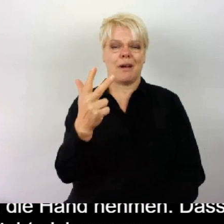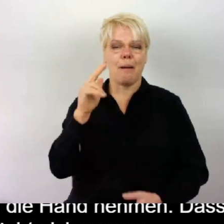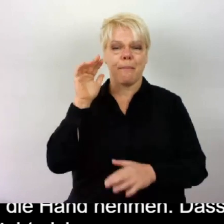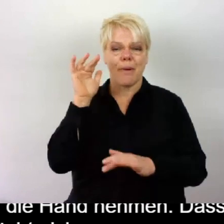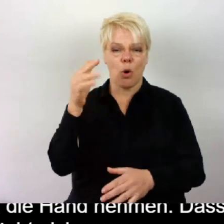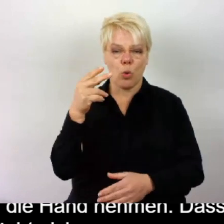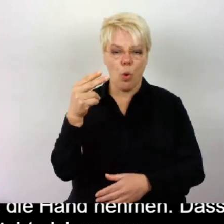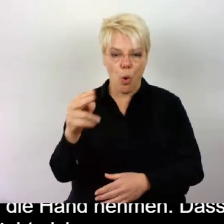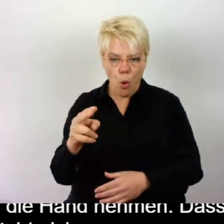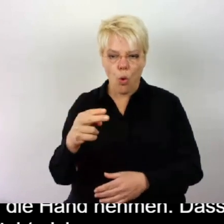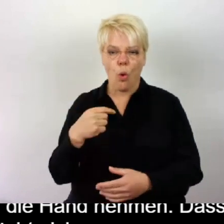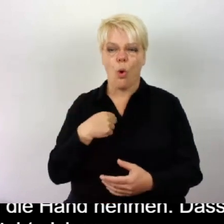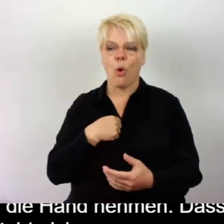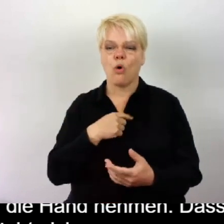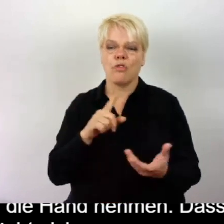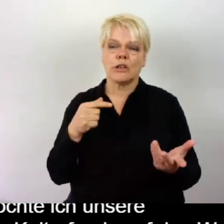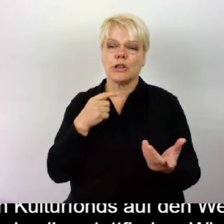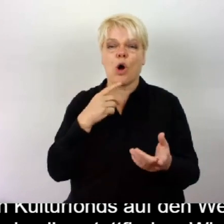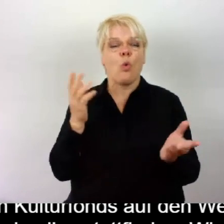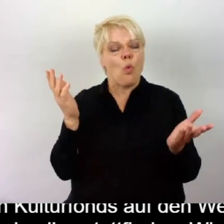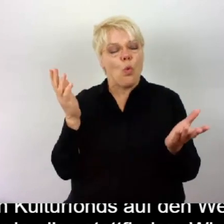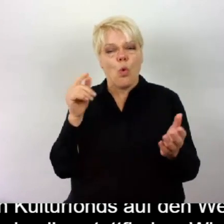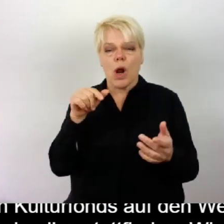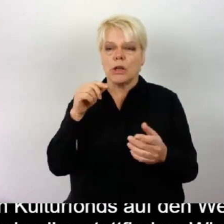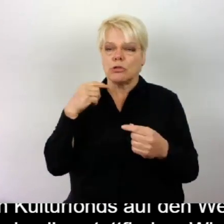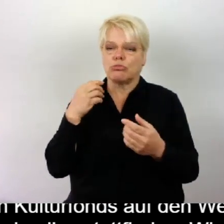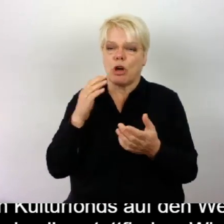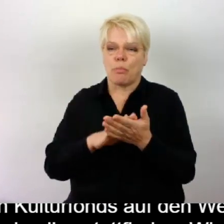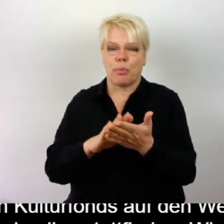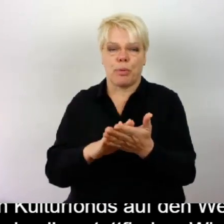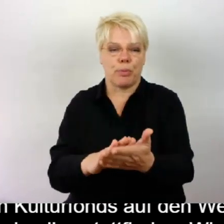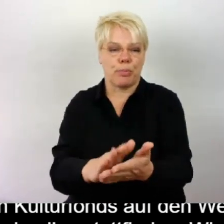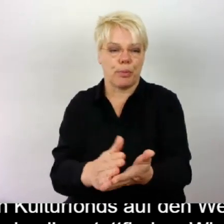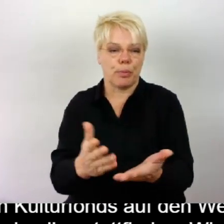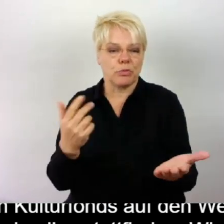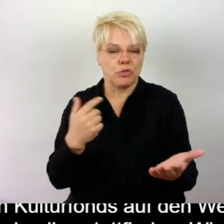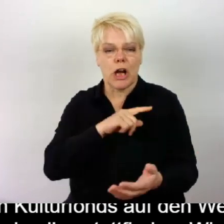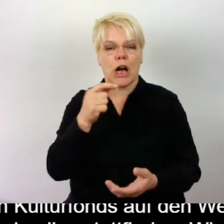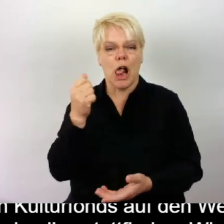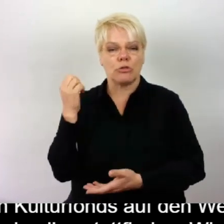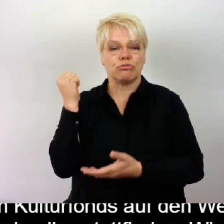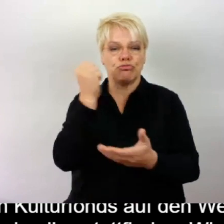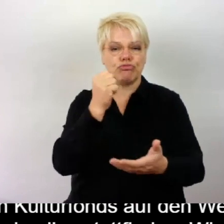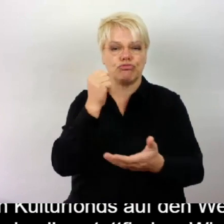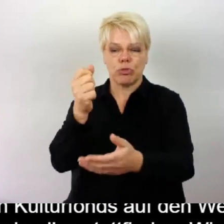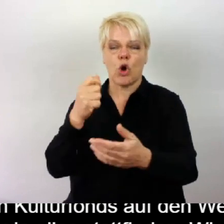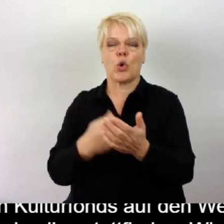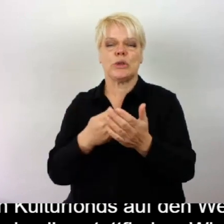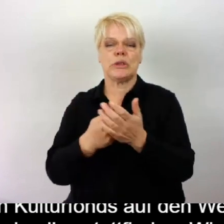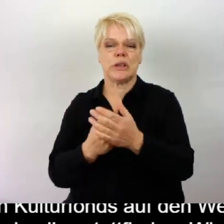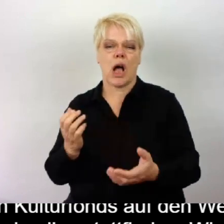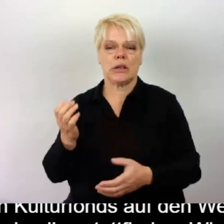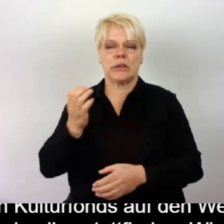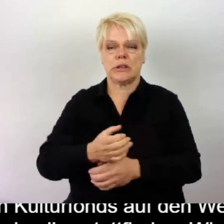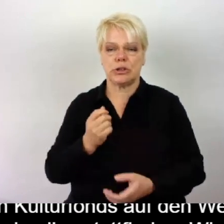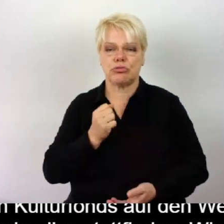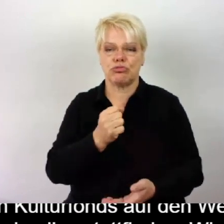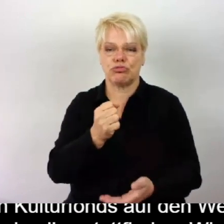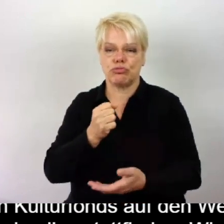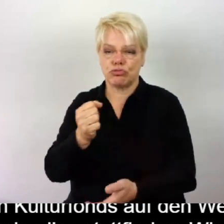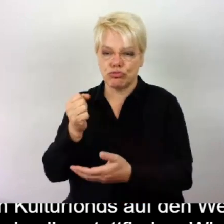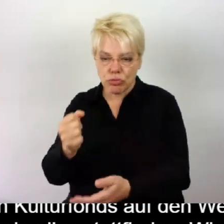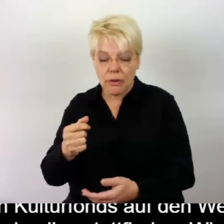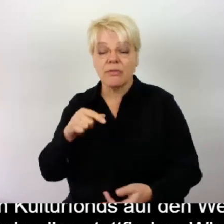Projekten unterstützt haben mit insgesamt 150 Millionen Euro. Also da, wo wir klassisch fördern, wo wir auch Festivals unterstützen, Imling,